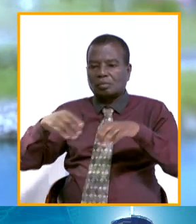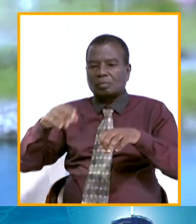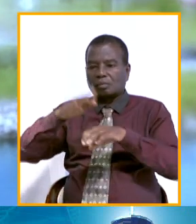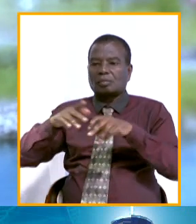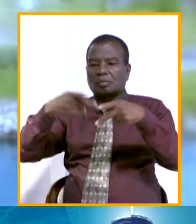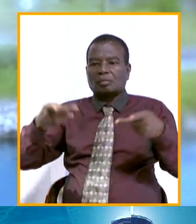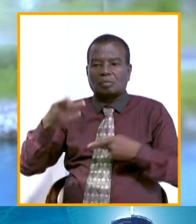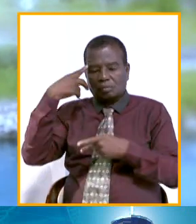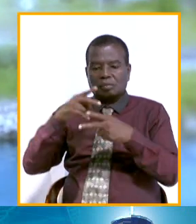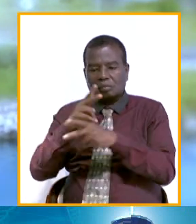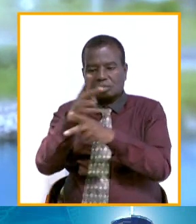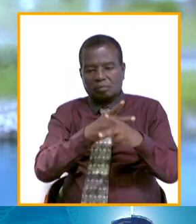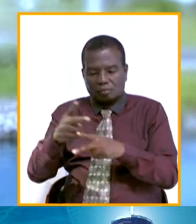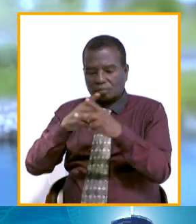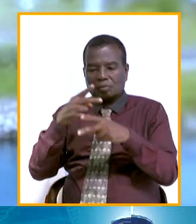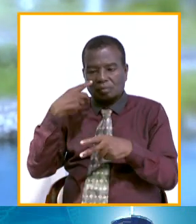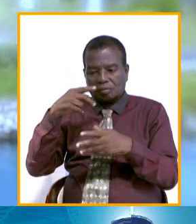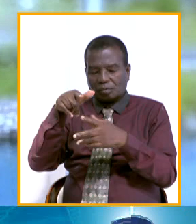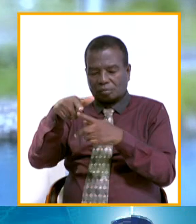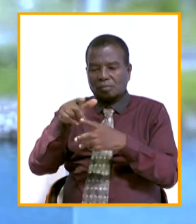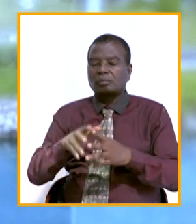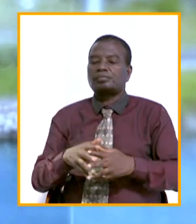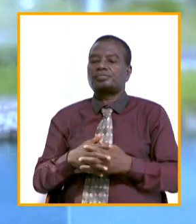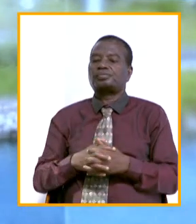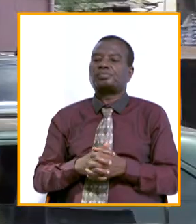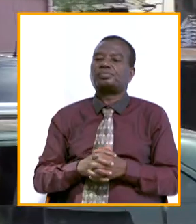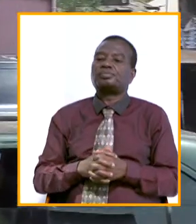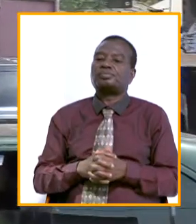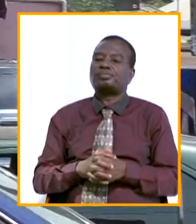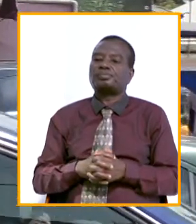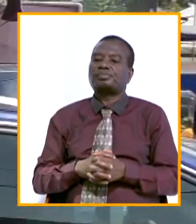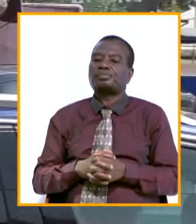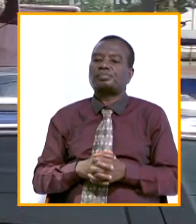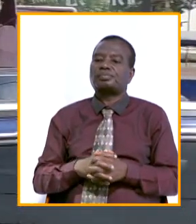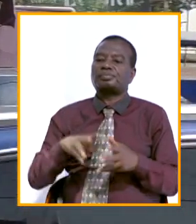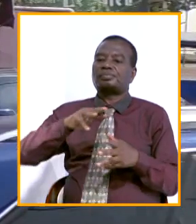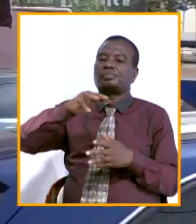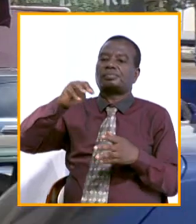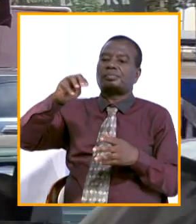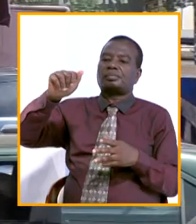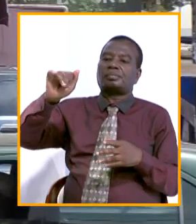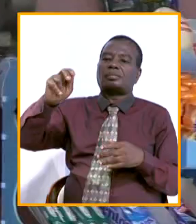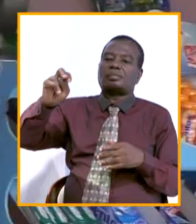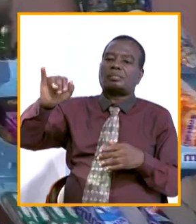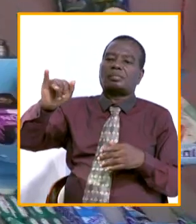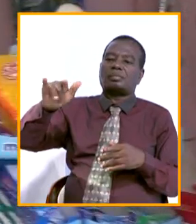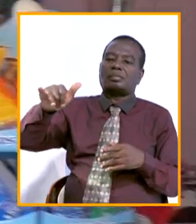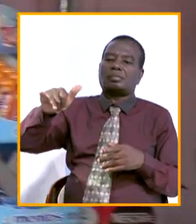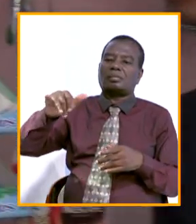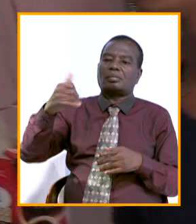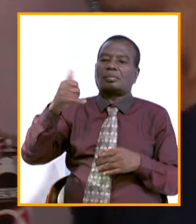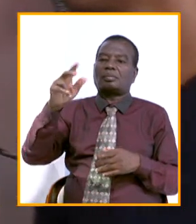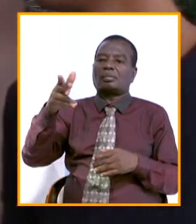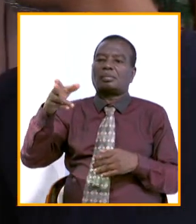pour veiller à leur application. On voit cela avec Michel Mambo. Marc-Henri, INGS, il est